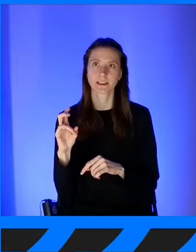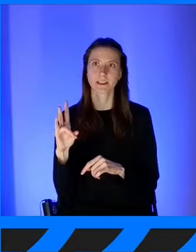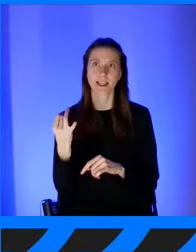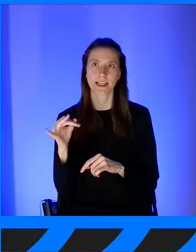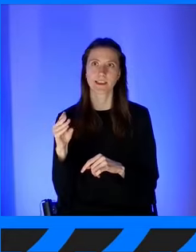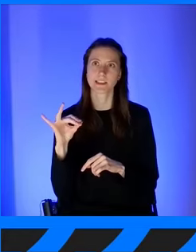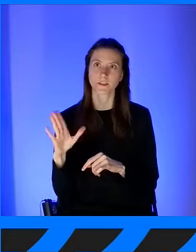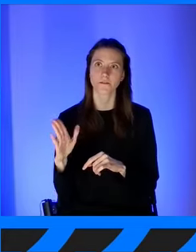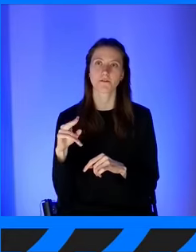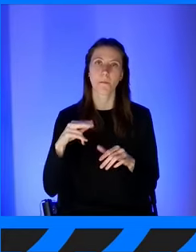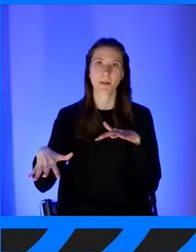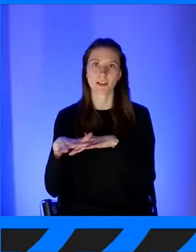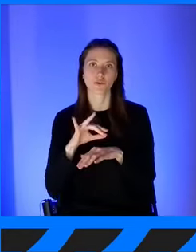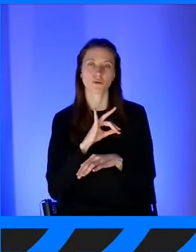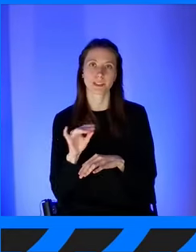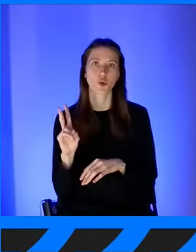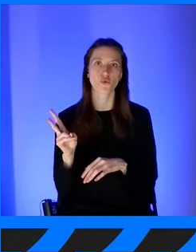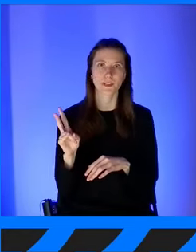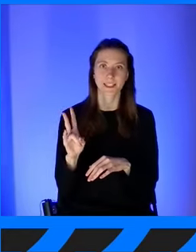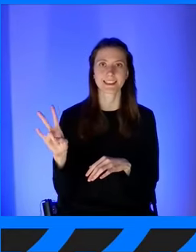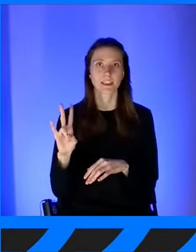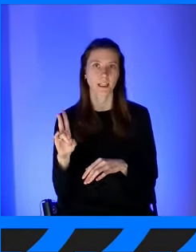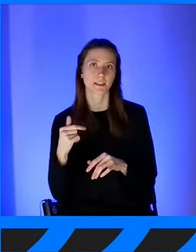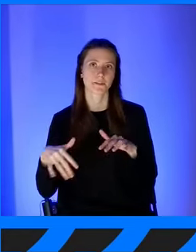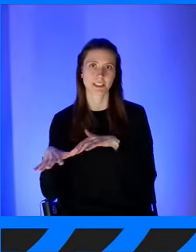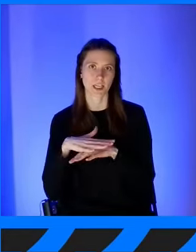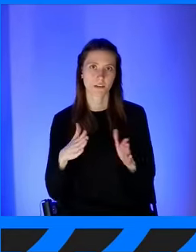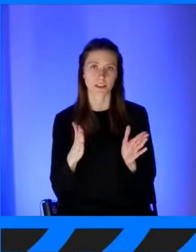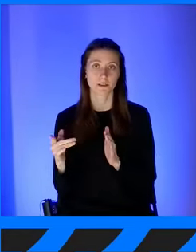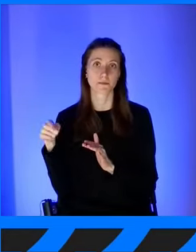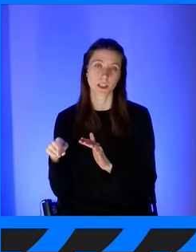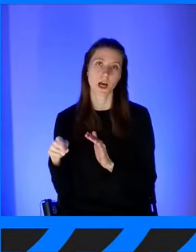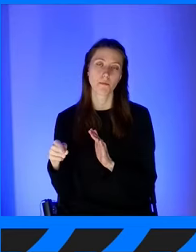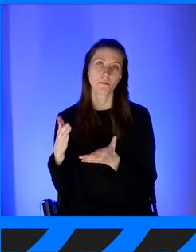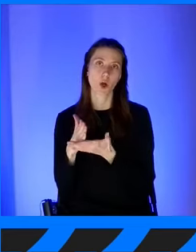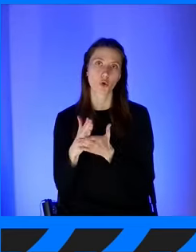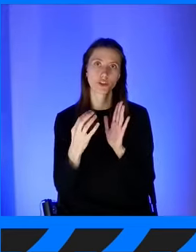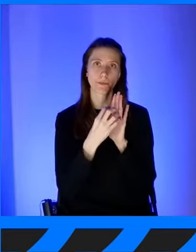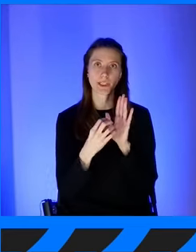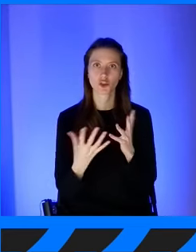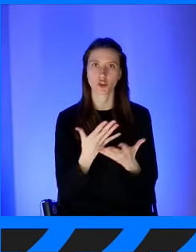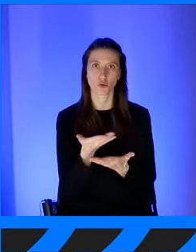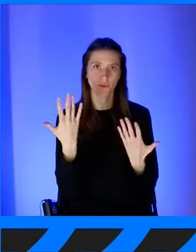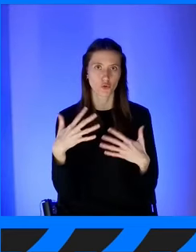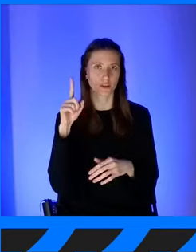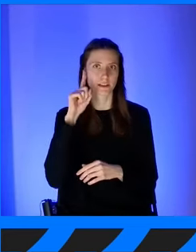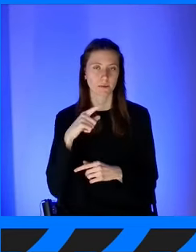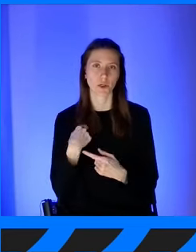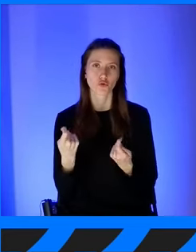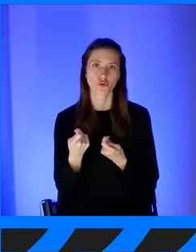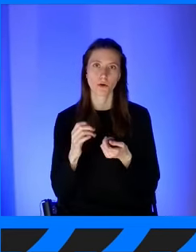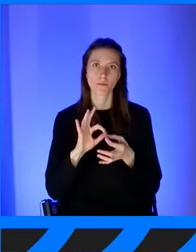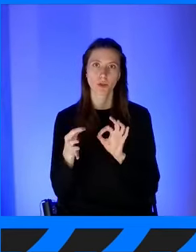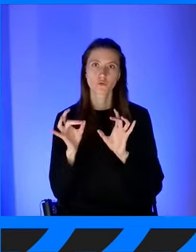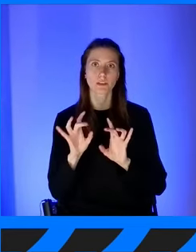и ти native сервисами на которых крутится приложени которые вы знаете вот чуть подробнее расскажу На самом деле два